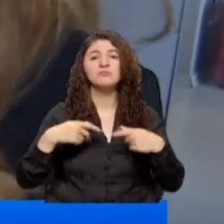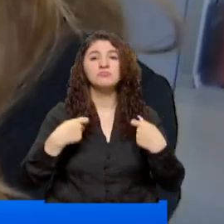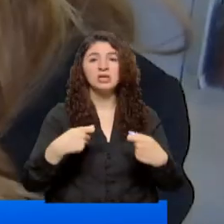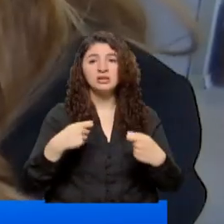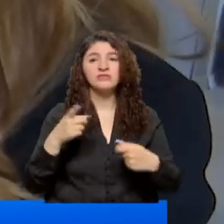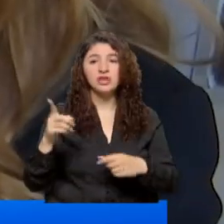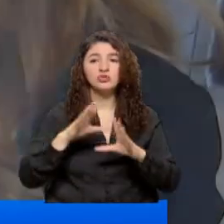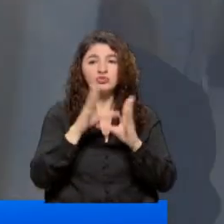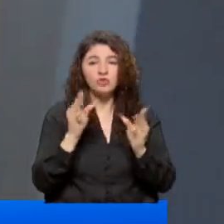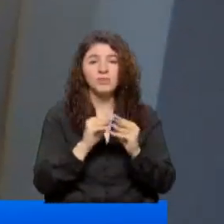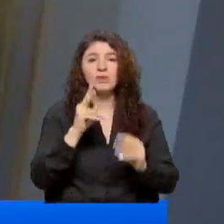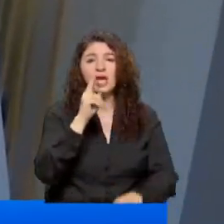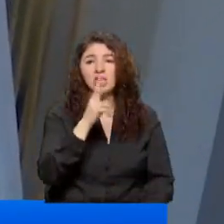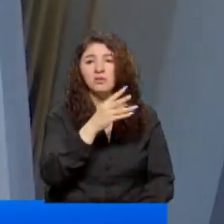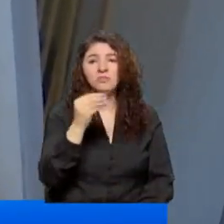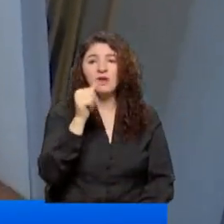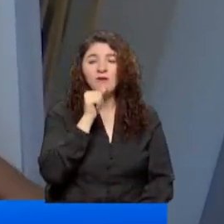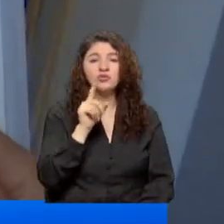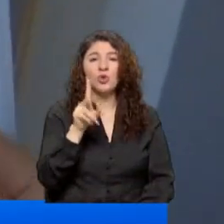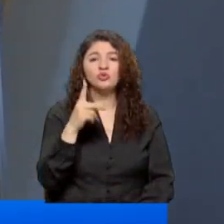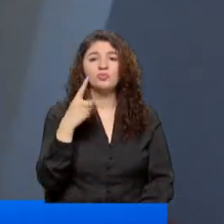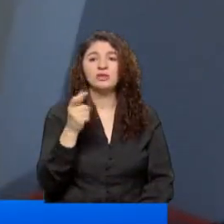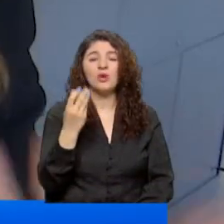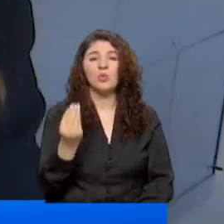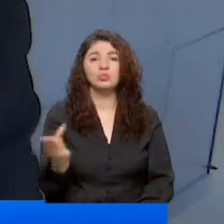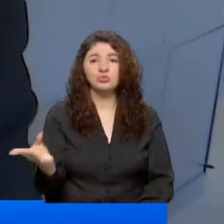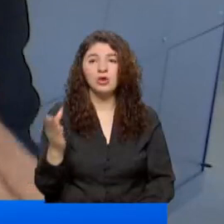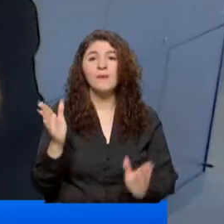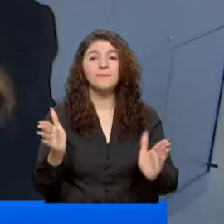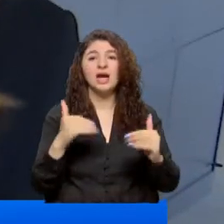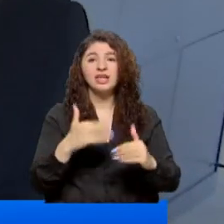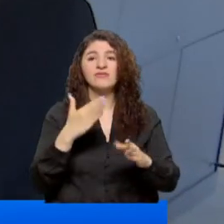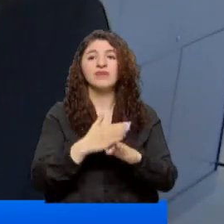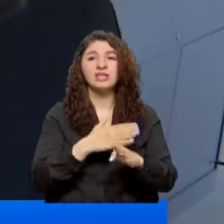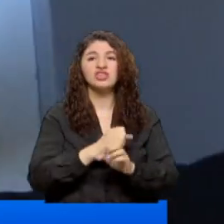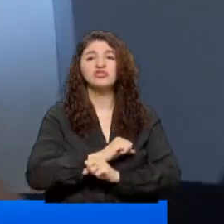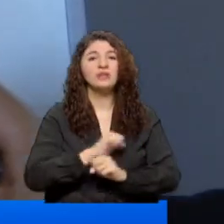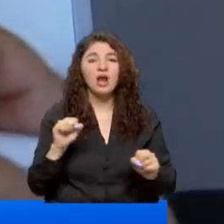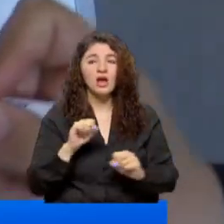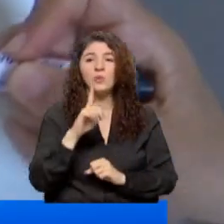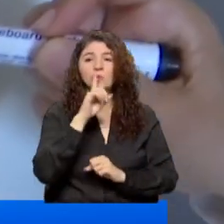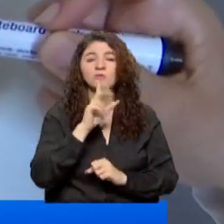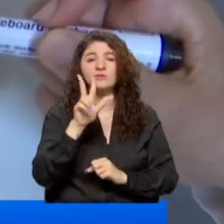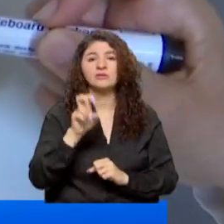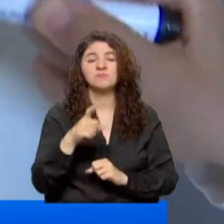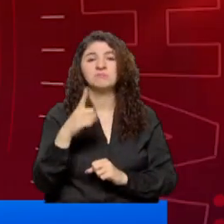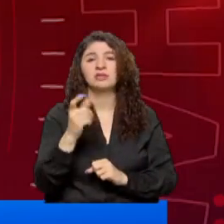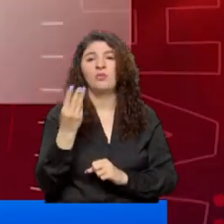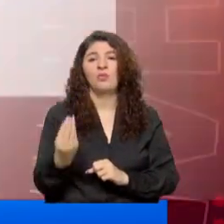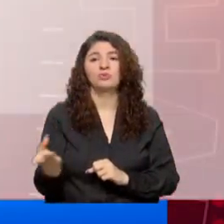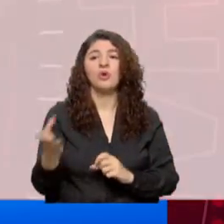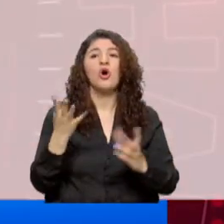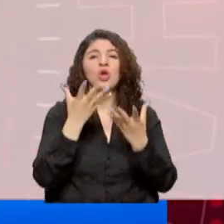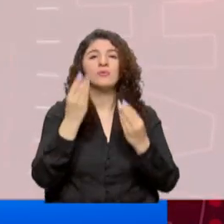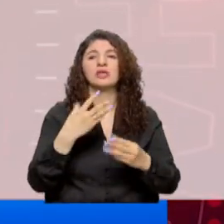maliyeti ise Toplamda 2 milyon 613 bin lira oldu Hakettin vatandaşa zararı 138 bin lira